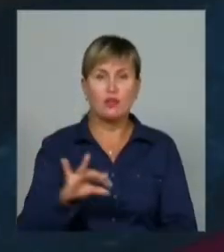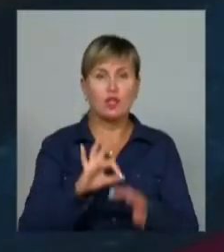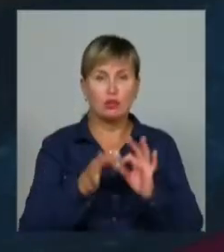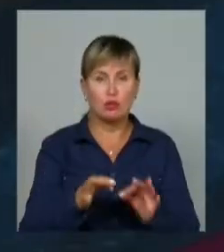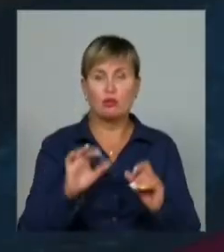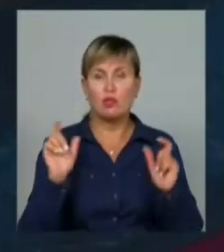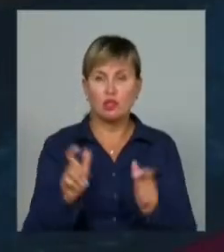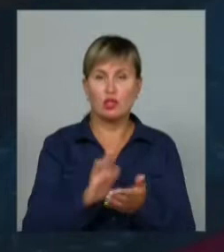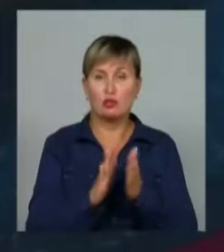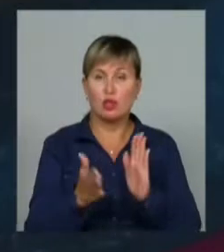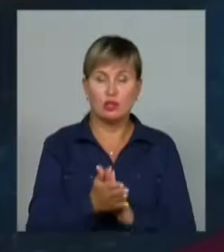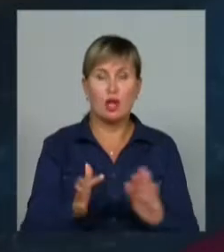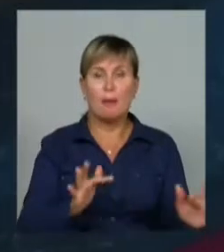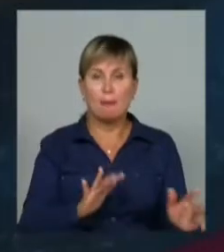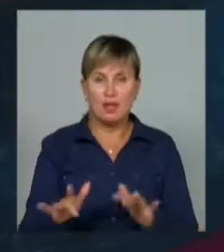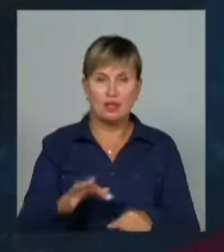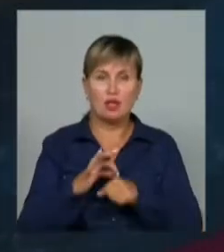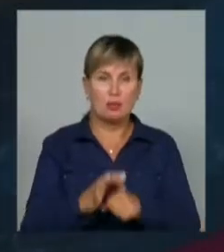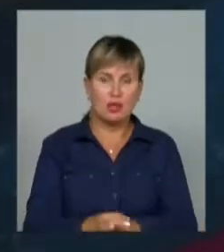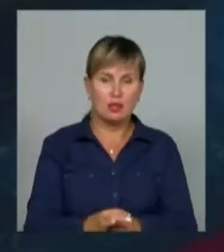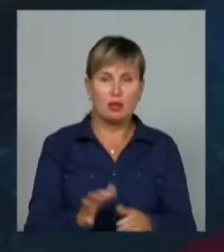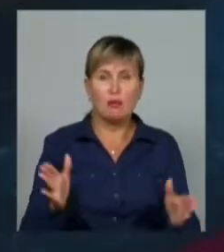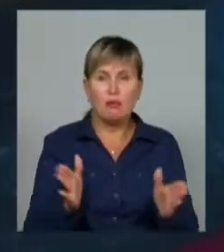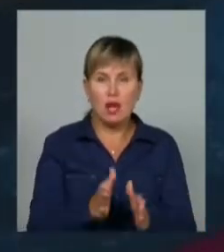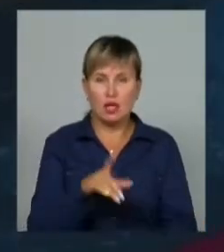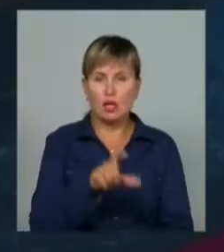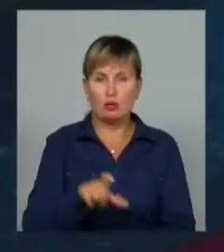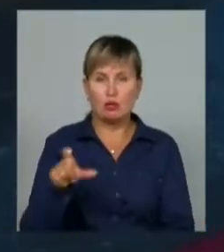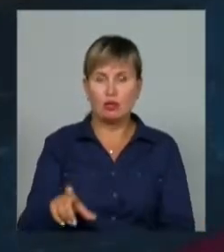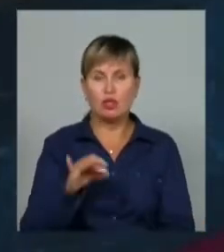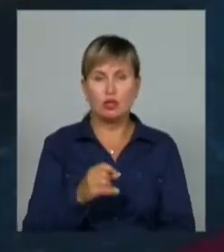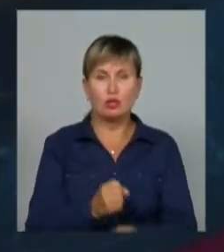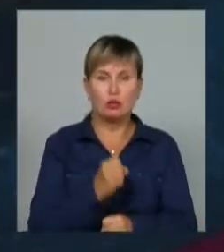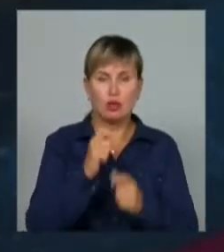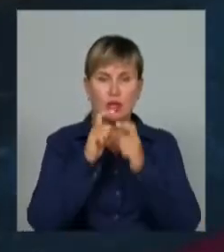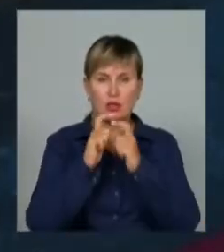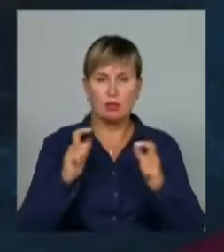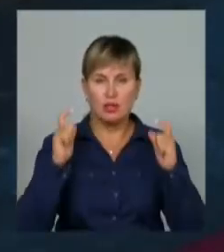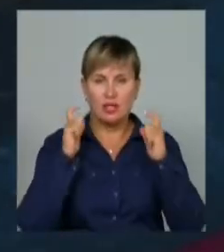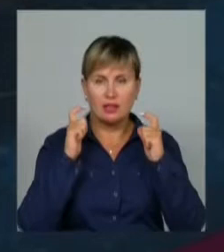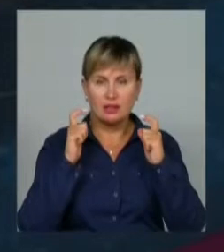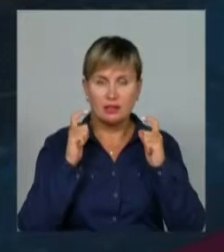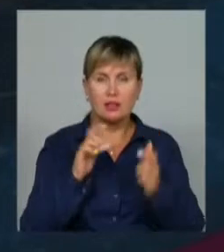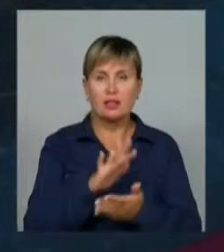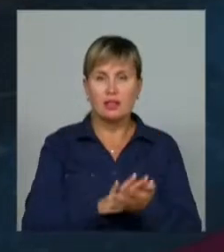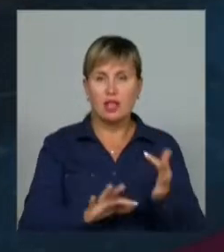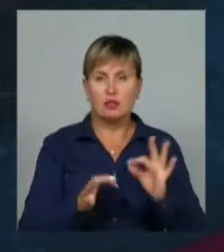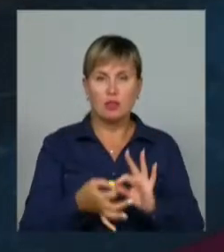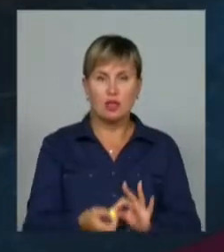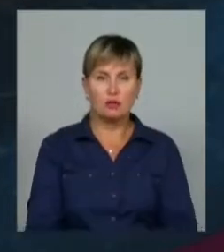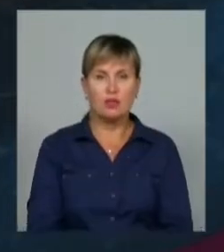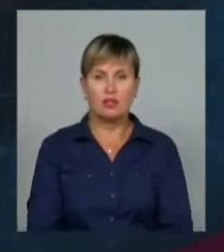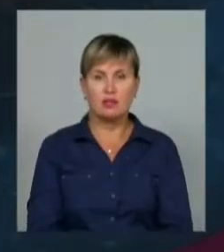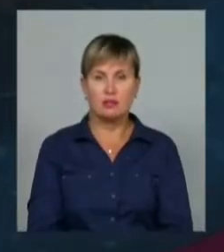эпидемиологической обстановки мероприятие прошло с малым количеством людей и при строгом соблюдении санитарных мер. Айдана Нураш продолжит